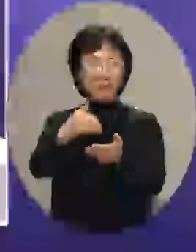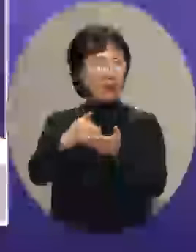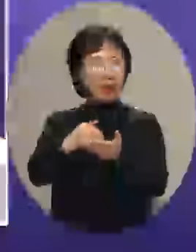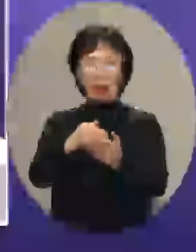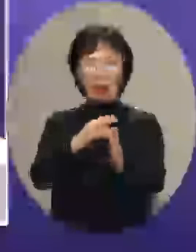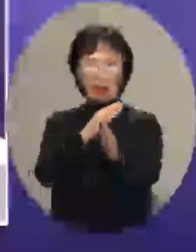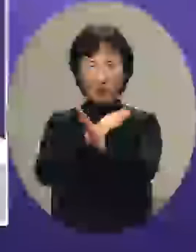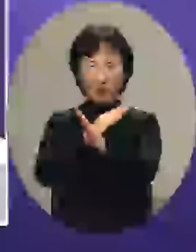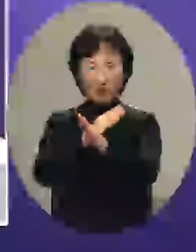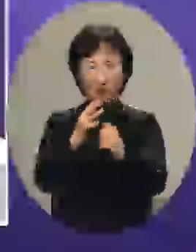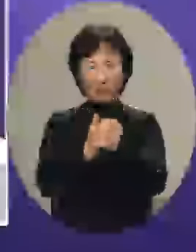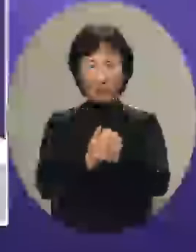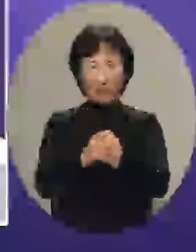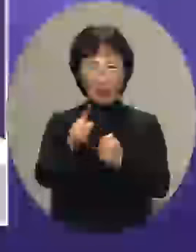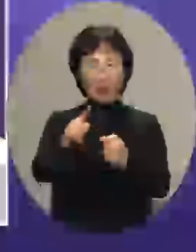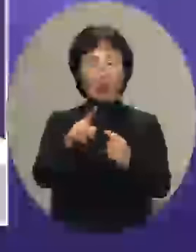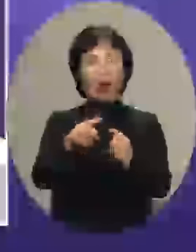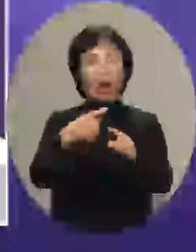테러 발언한 게